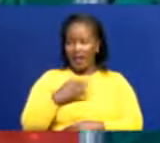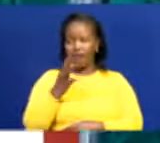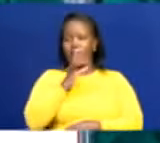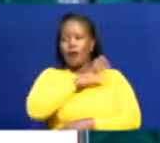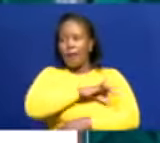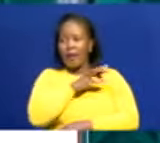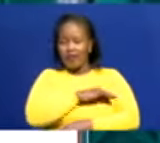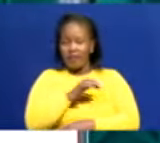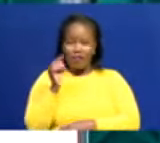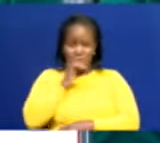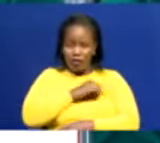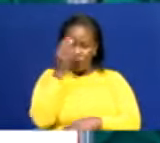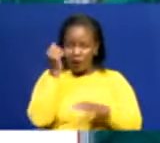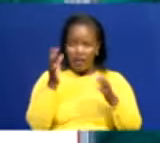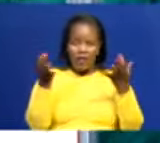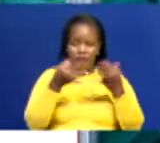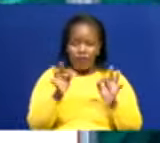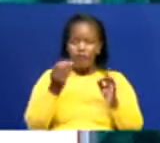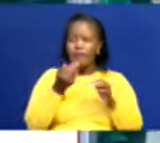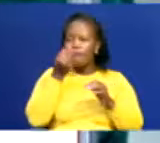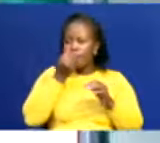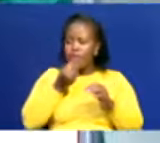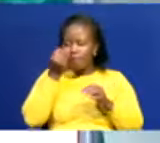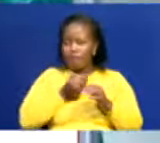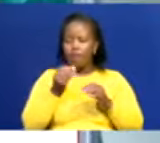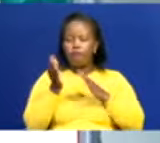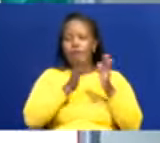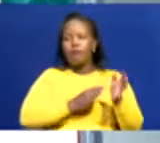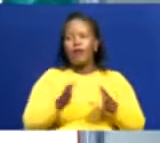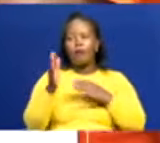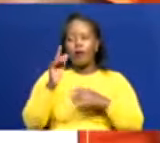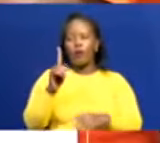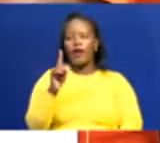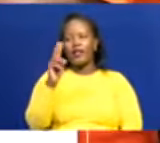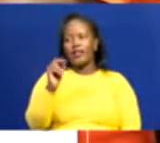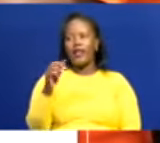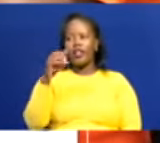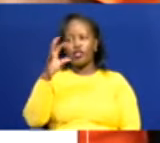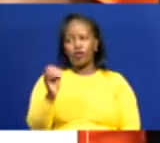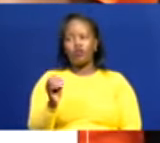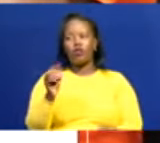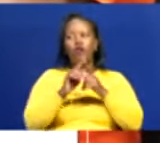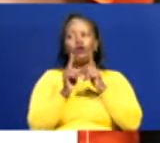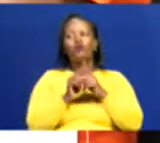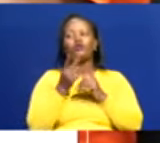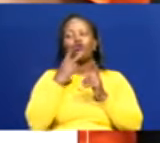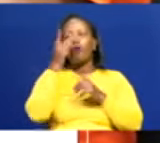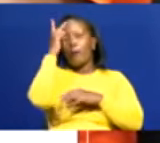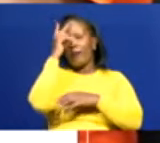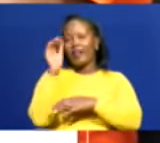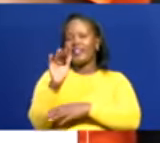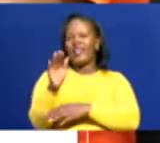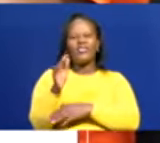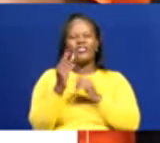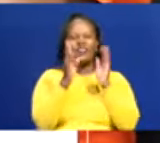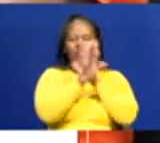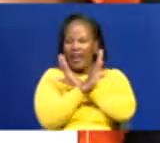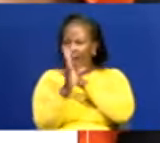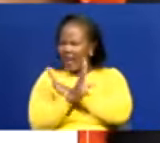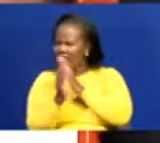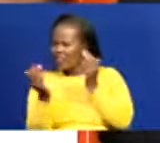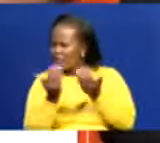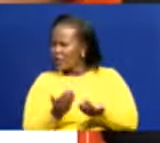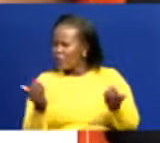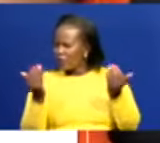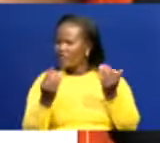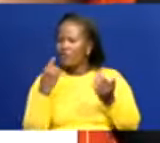kutokana na upasuaji wa bure ulioandaliwa na shirika moja lisilo la kiserikali, huku wazazi wakihimizwa kutowaficha watoto wao